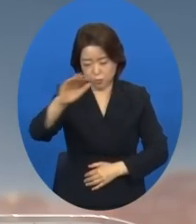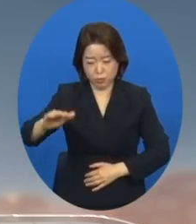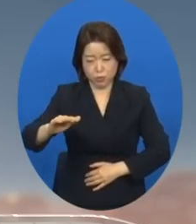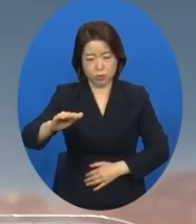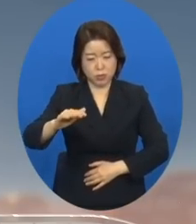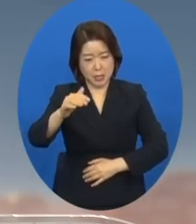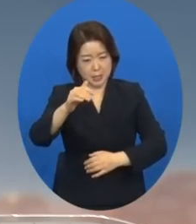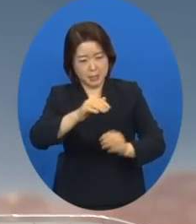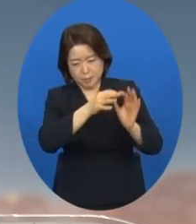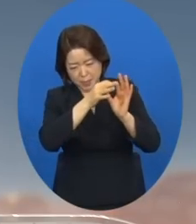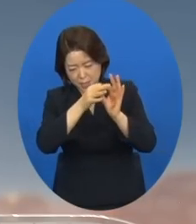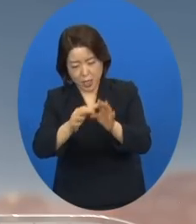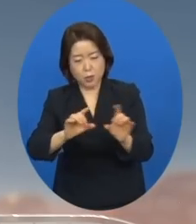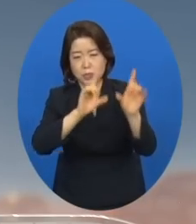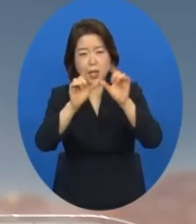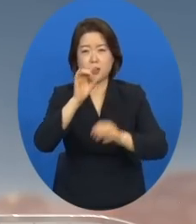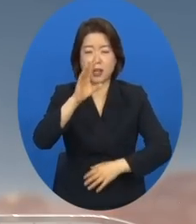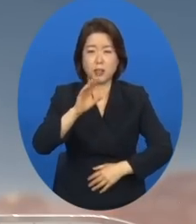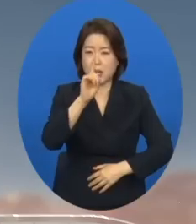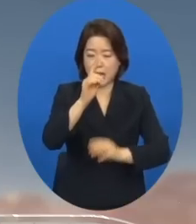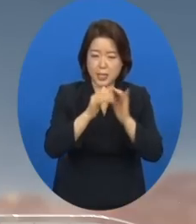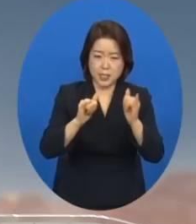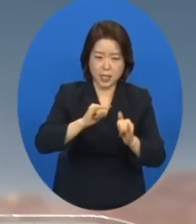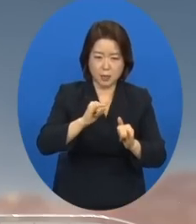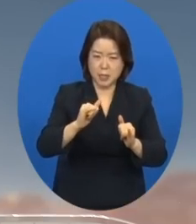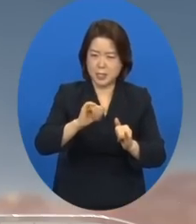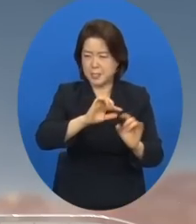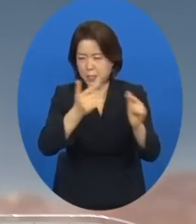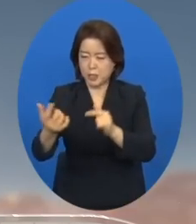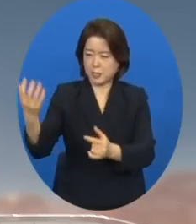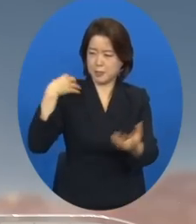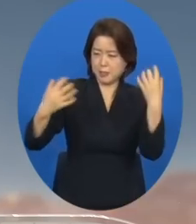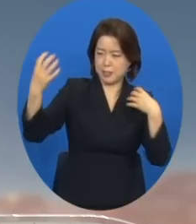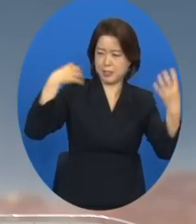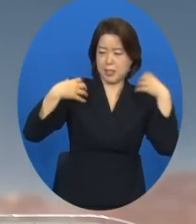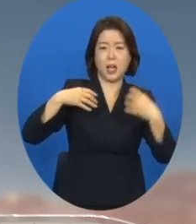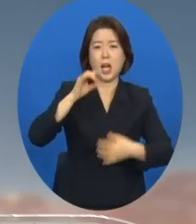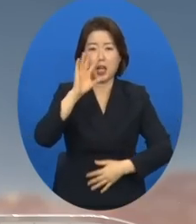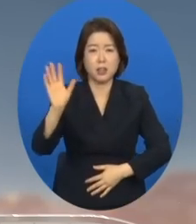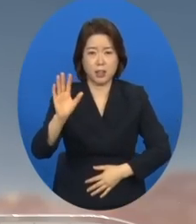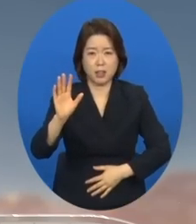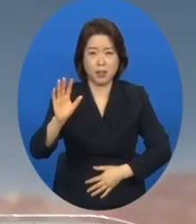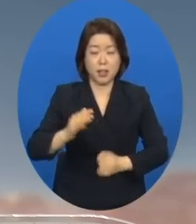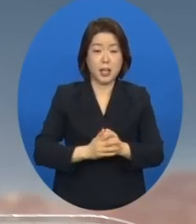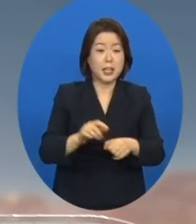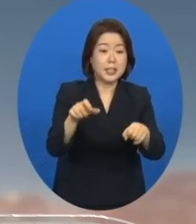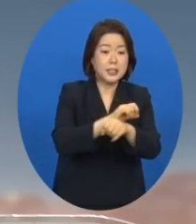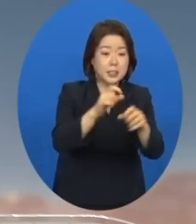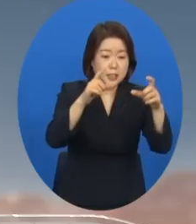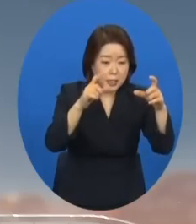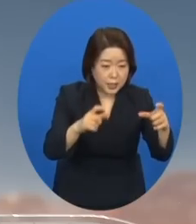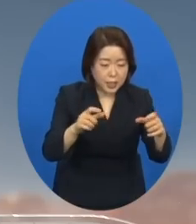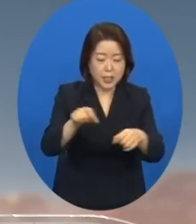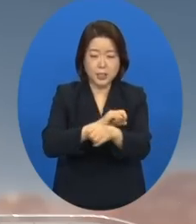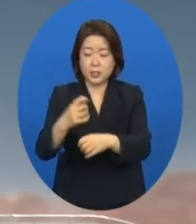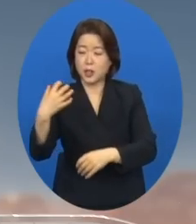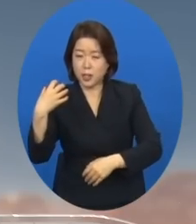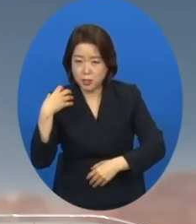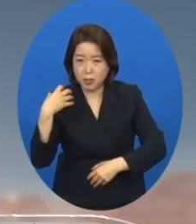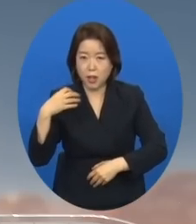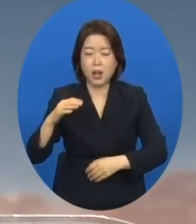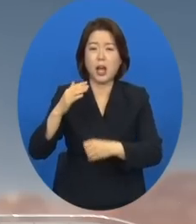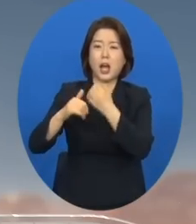다 살 수는 없어요 한 사람이 모든 역할을 다 감당할 수 없습니다 특정한 시대에 특정한 역할을 하나님이